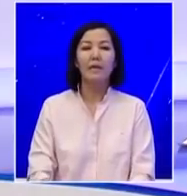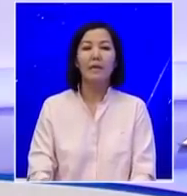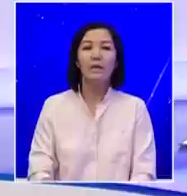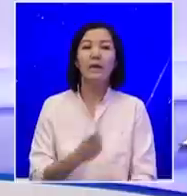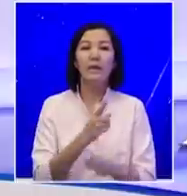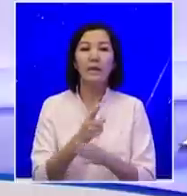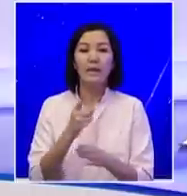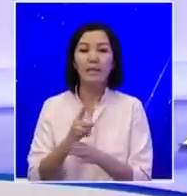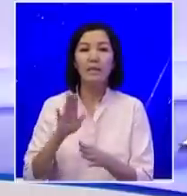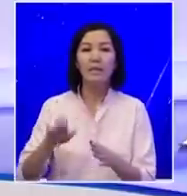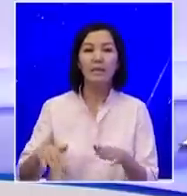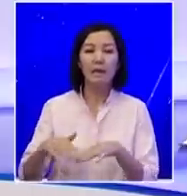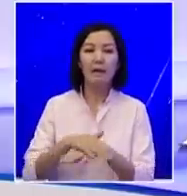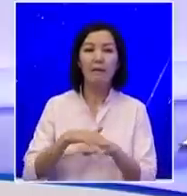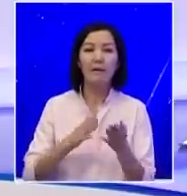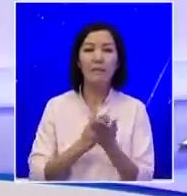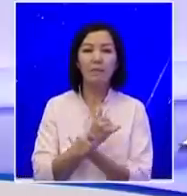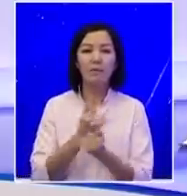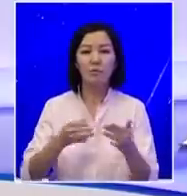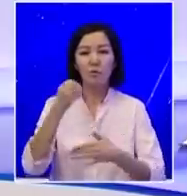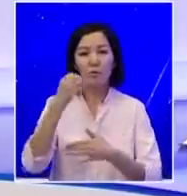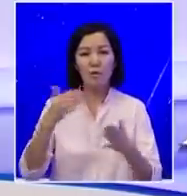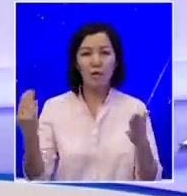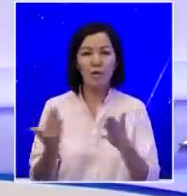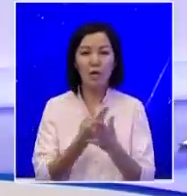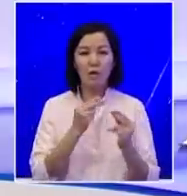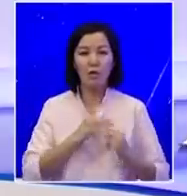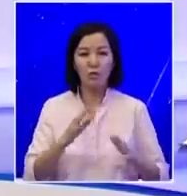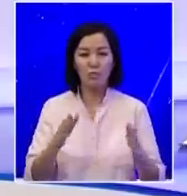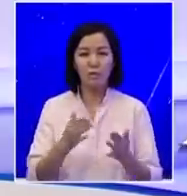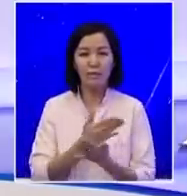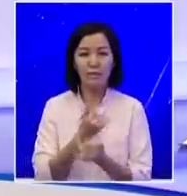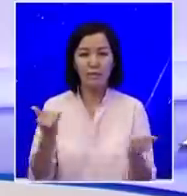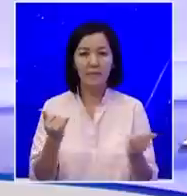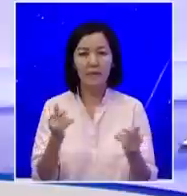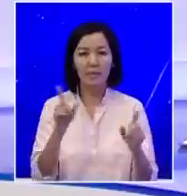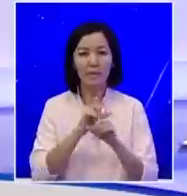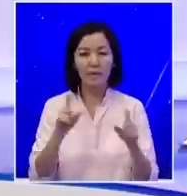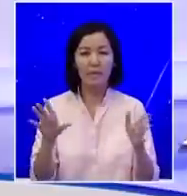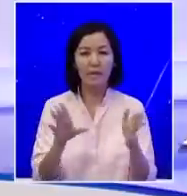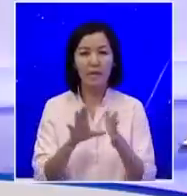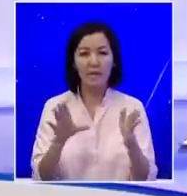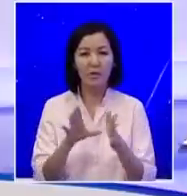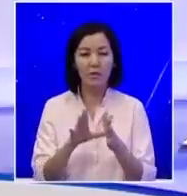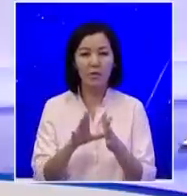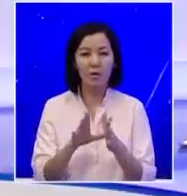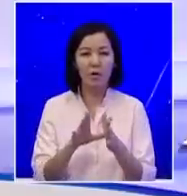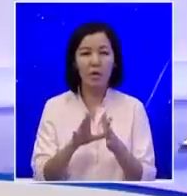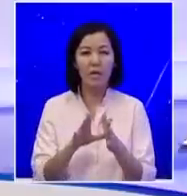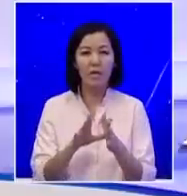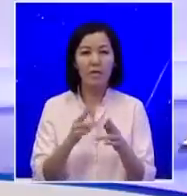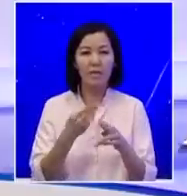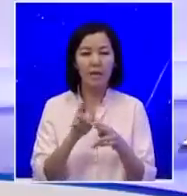Карантиннен кейін халыққа қызмет көрсету орталықтары жаңаша жұмыс істейді. Енді тұрғындар мекемеден электронды форматта қол жетімсіз